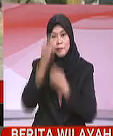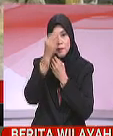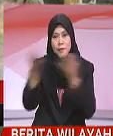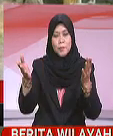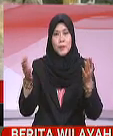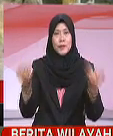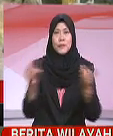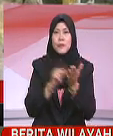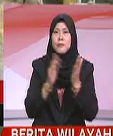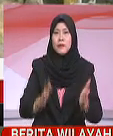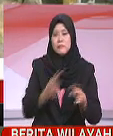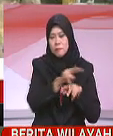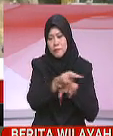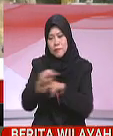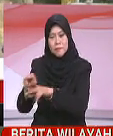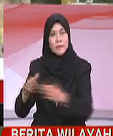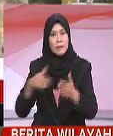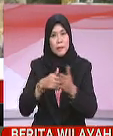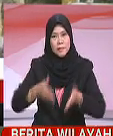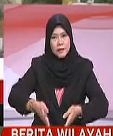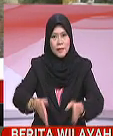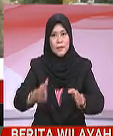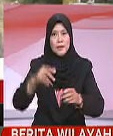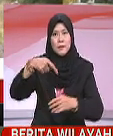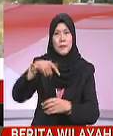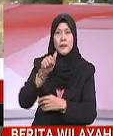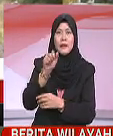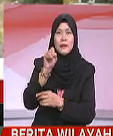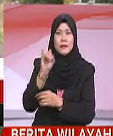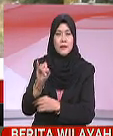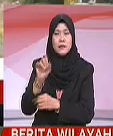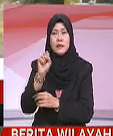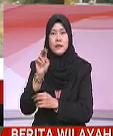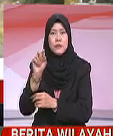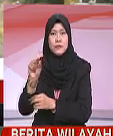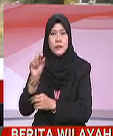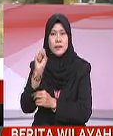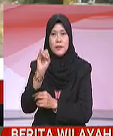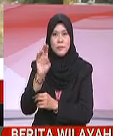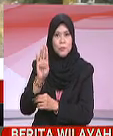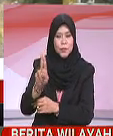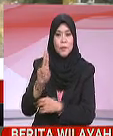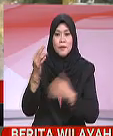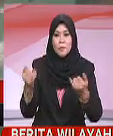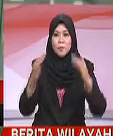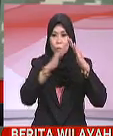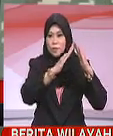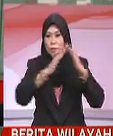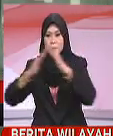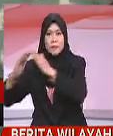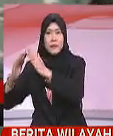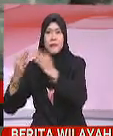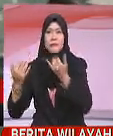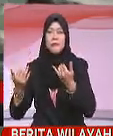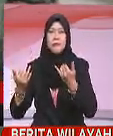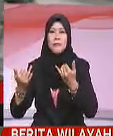melakukan tinjauan ke lokasi sekatan jalan raya di Pasai Siong Sibu di mana 19 buah rumah panjang dikenakan sekatan